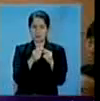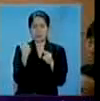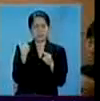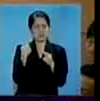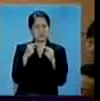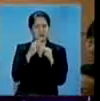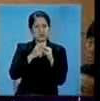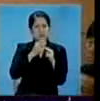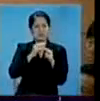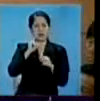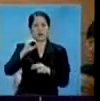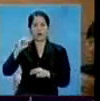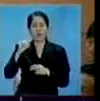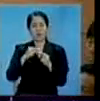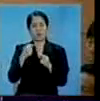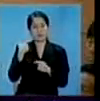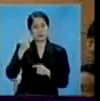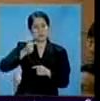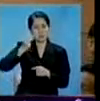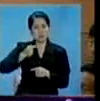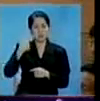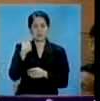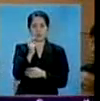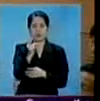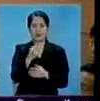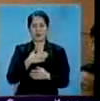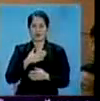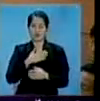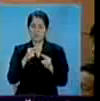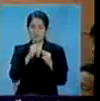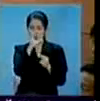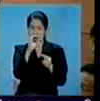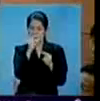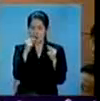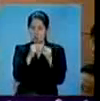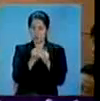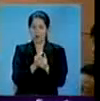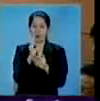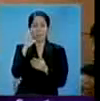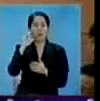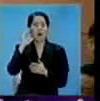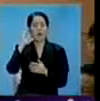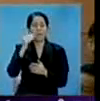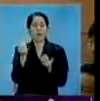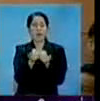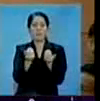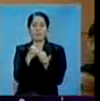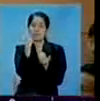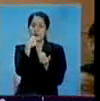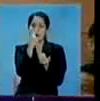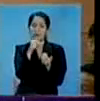นั้นเป็นเรื่องจริงหรือไม่ผมพยายามสอหาว่าพ่อลูกคู่นี้เป็นใคร